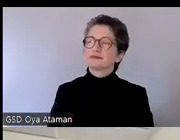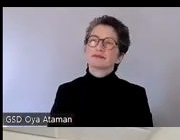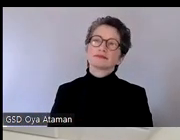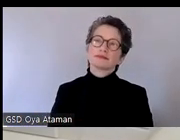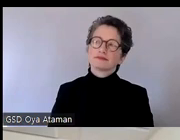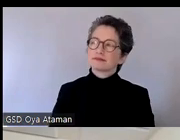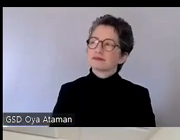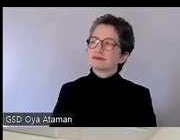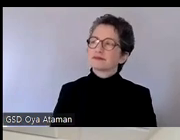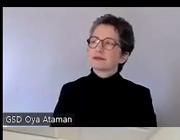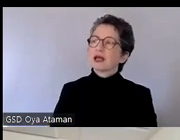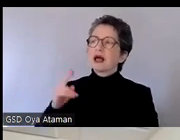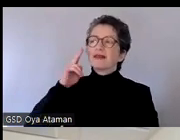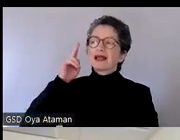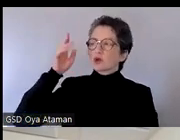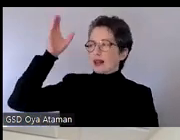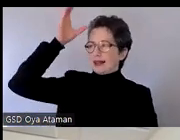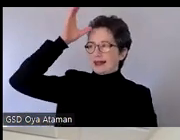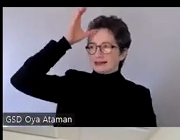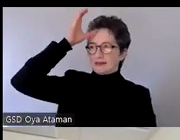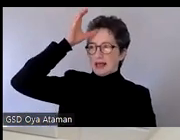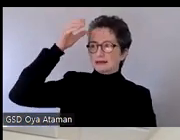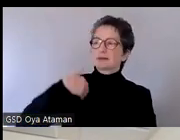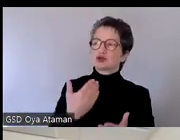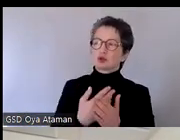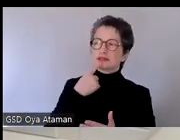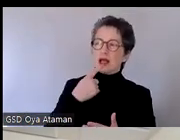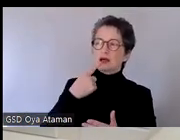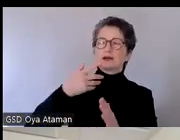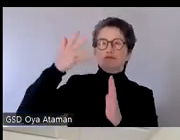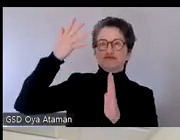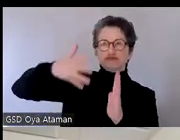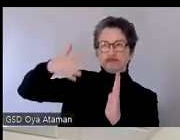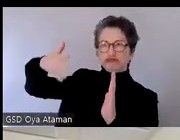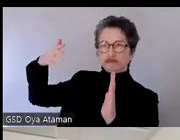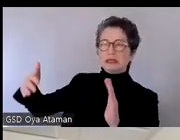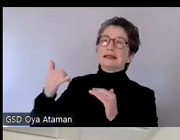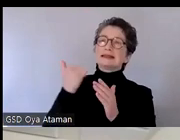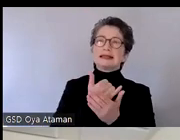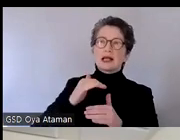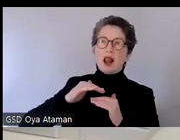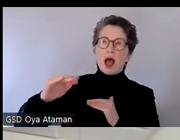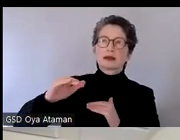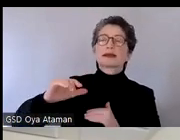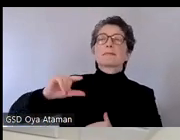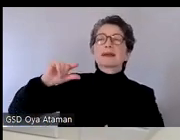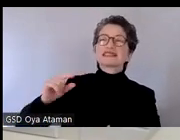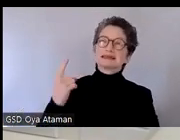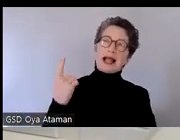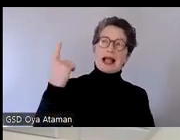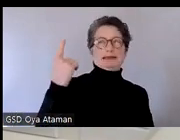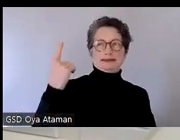Wie gesagt, so nationale Experten habe ich bereits erzählt, dass es in jedem Land gibt es mindestens einen, je nach Größe